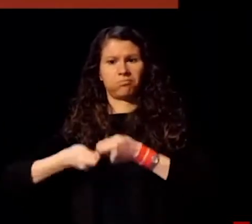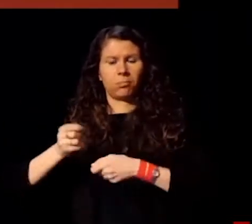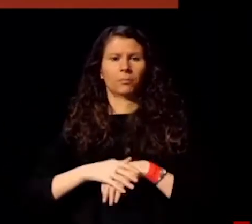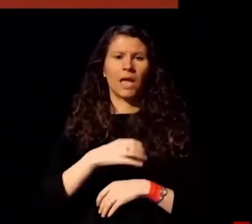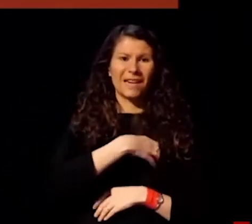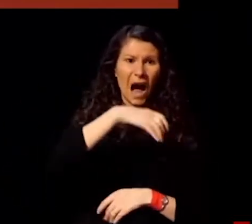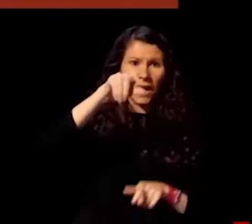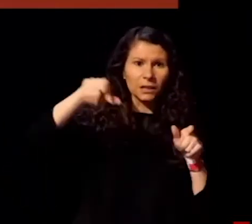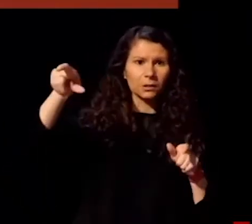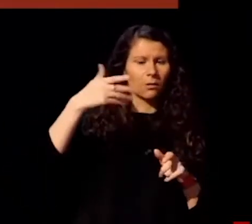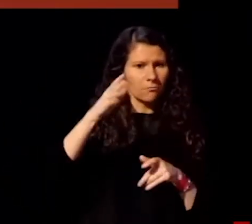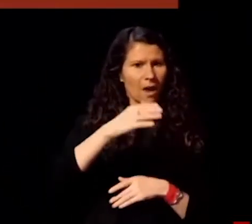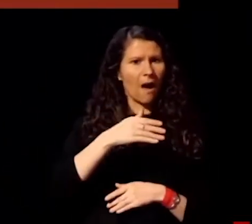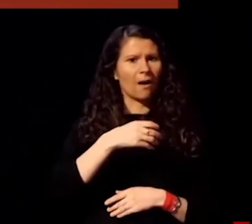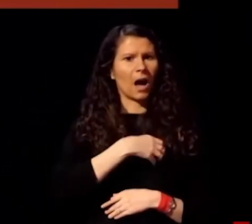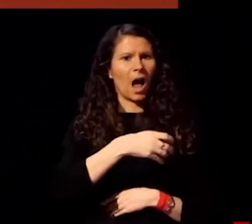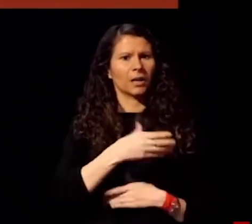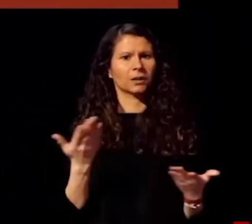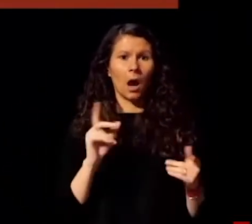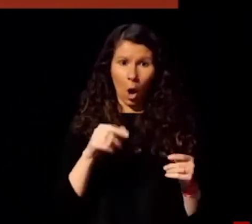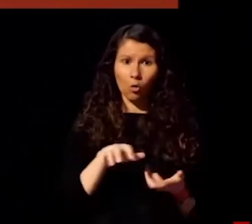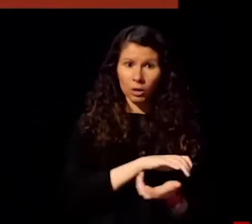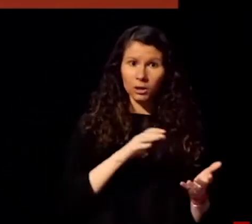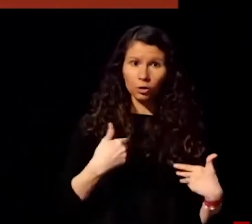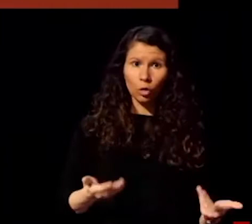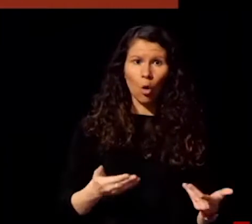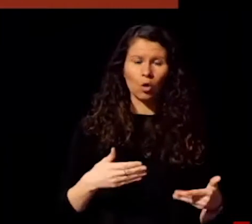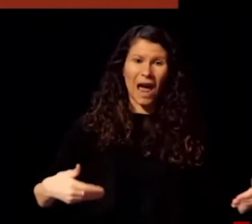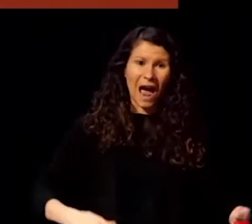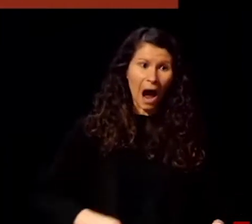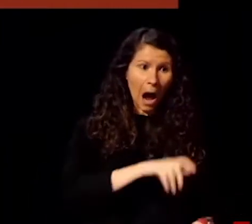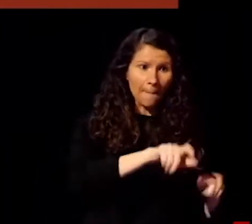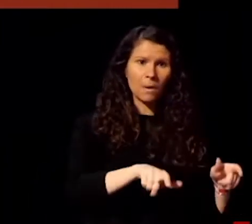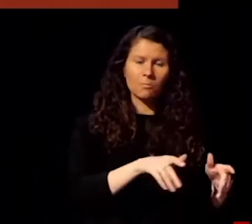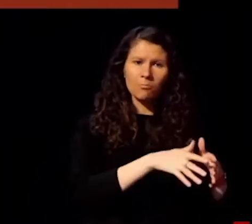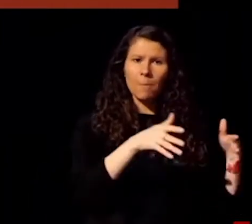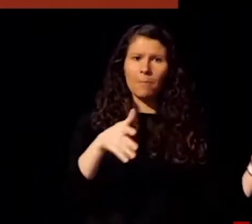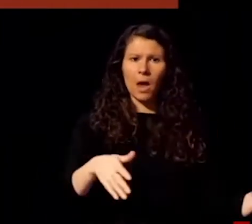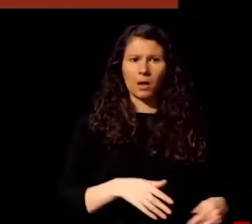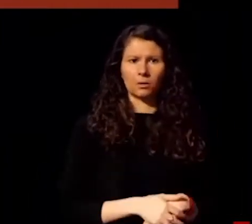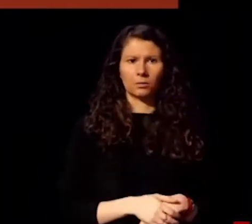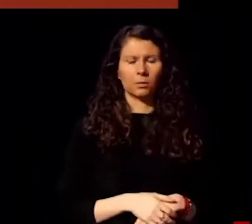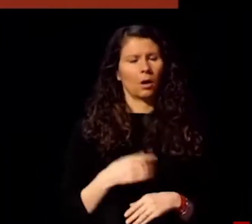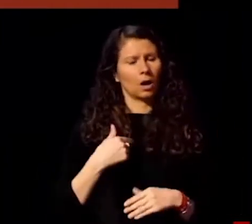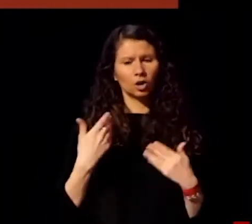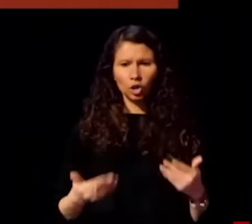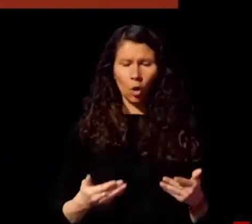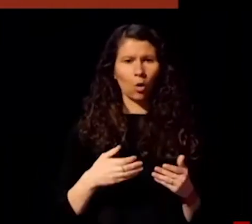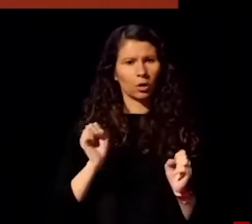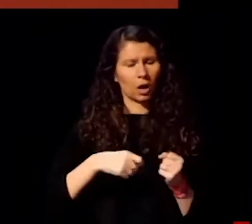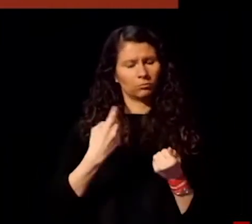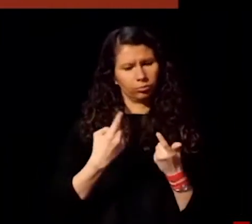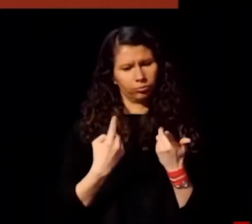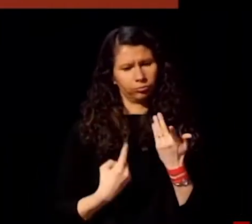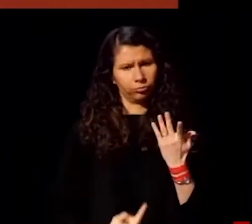übrigens auch in der krise und die armen immer zahlreicher ich könnte die aufzählung fortsetzen